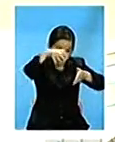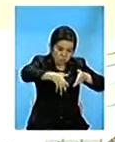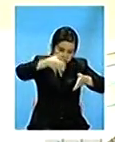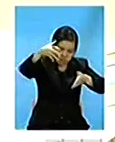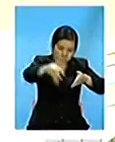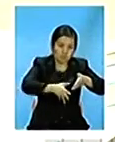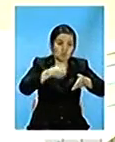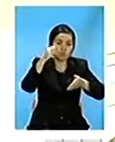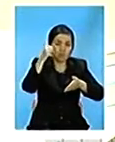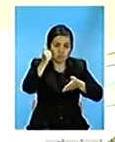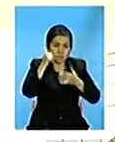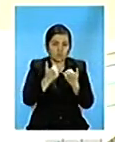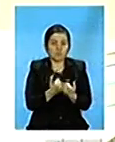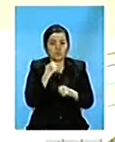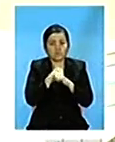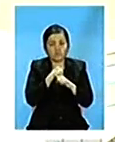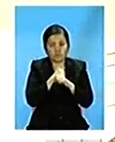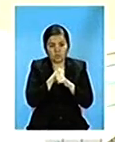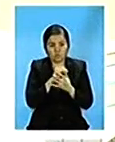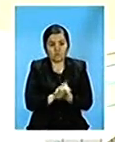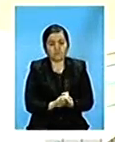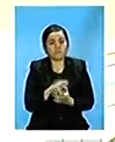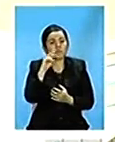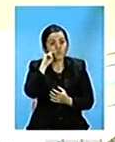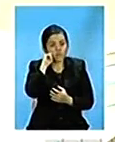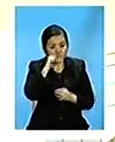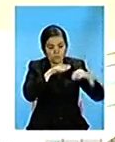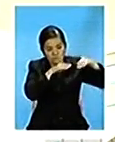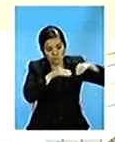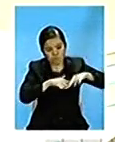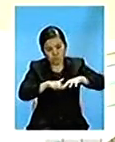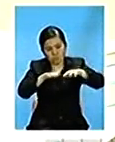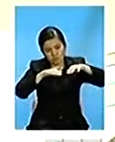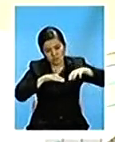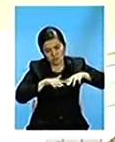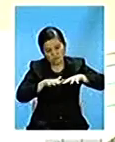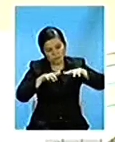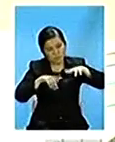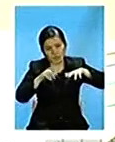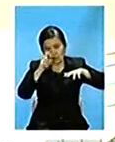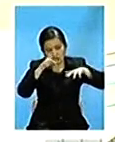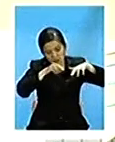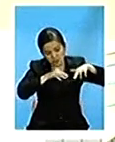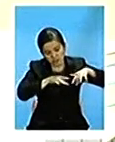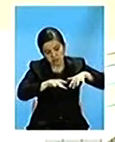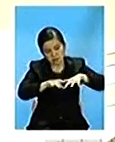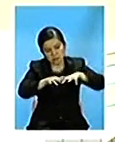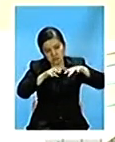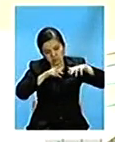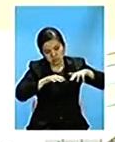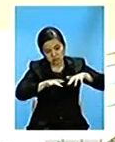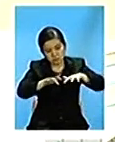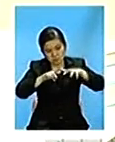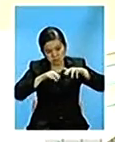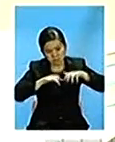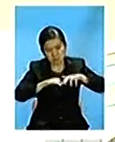พอสร้างเขื่อนป่าสักขึ้นมาน้ำก็ไหลช้าลงหรือเรียกว่าชะลอน้ำนะครับแล้วน้ำ